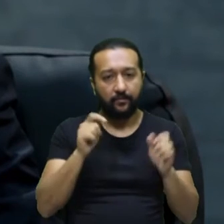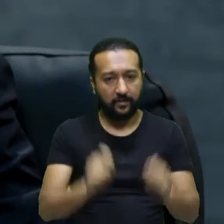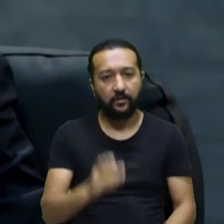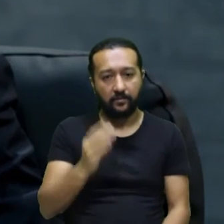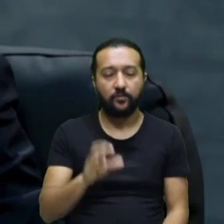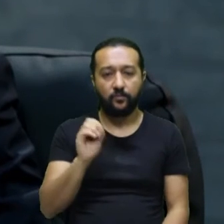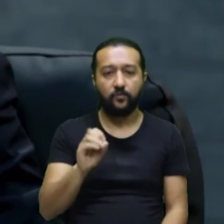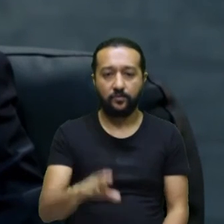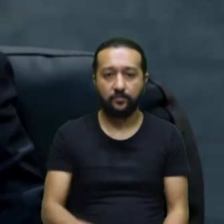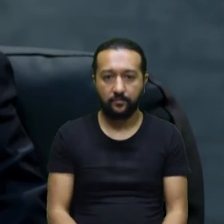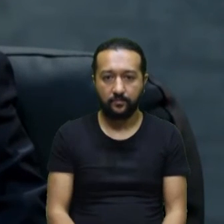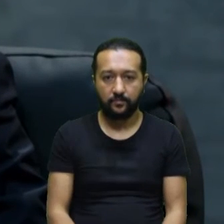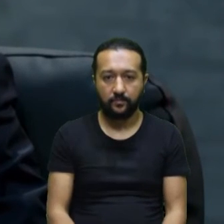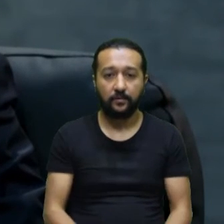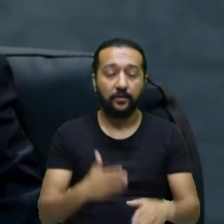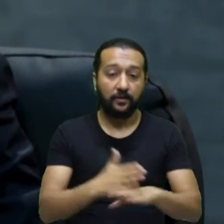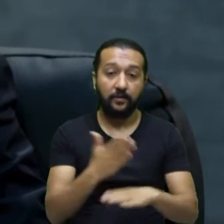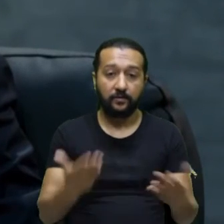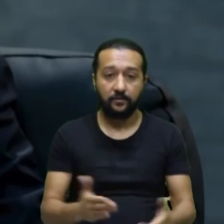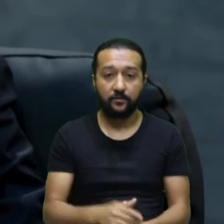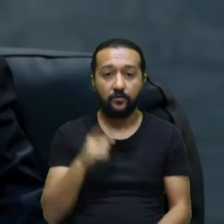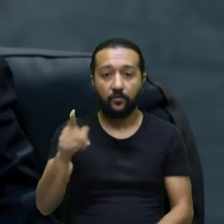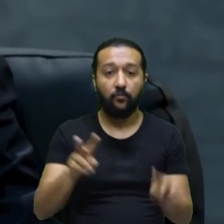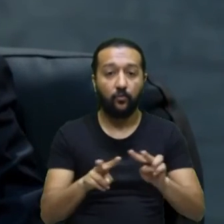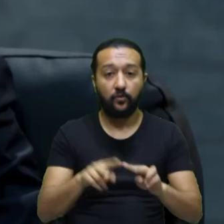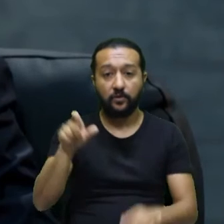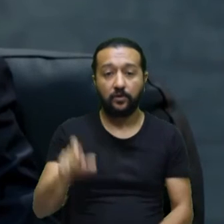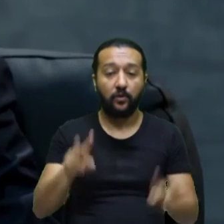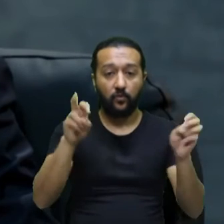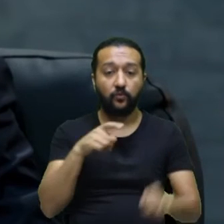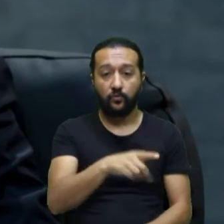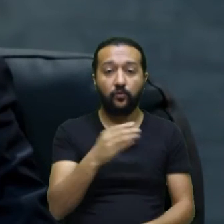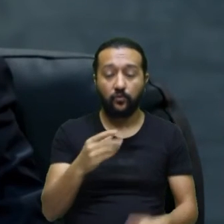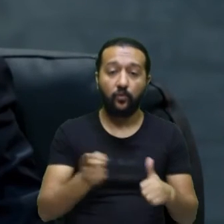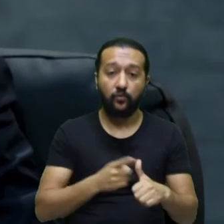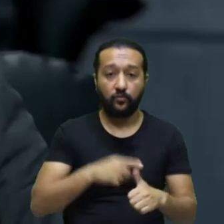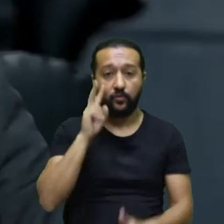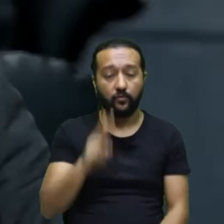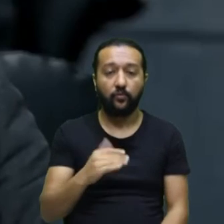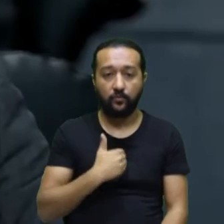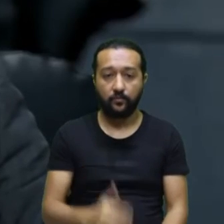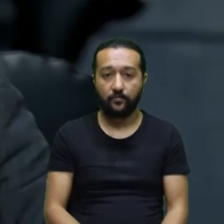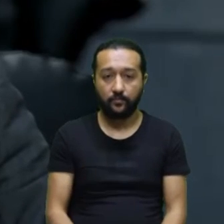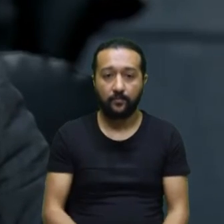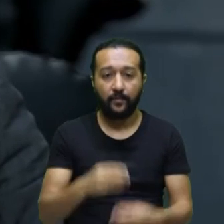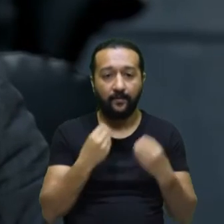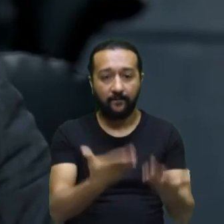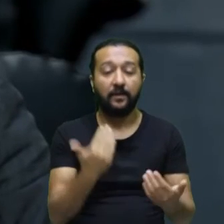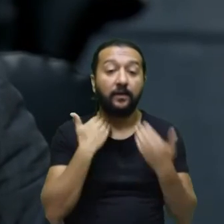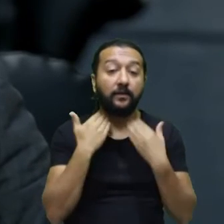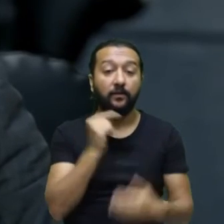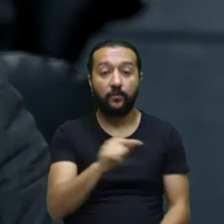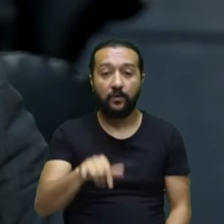değerlendirme yapalım hocam. Ancak mülteciler konusunu çok öncelikli görüyorum.